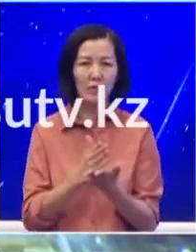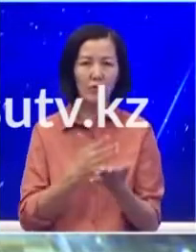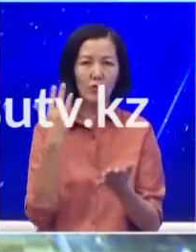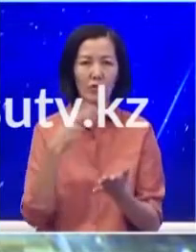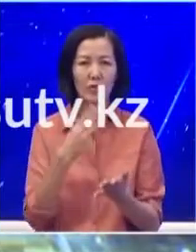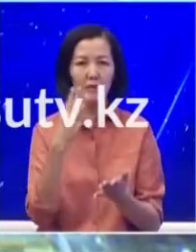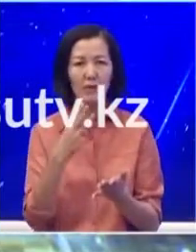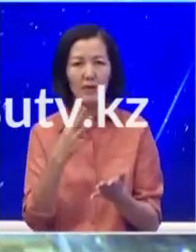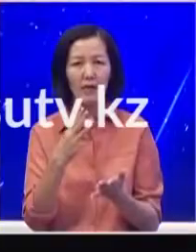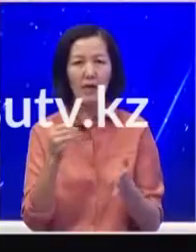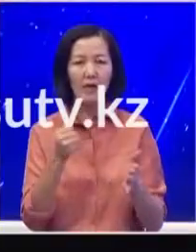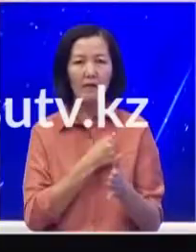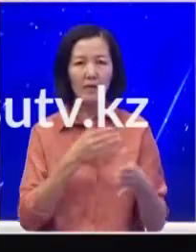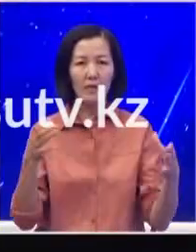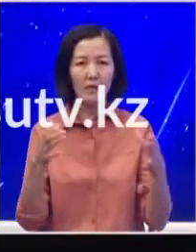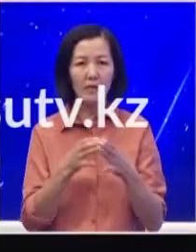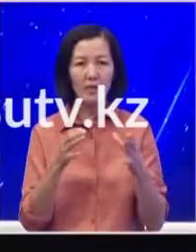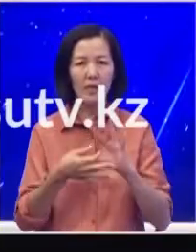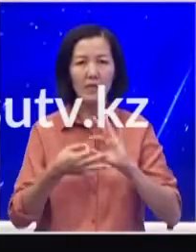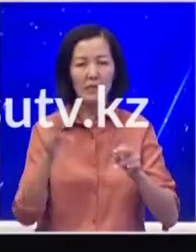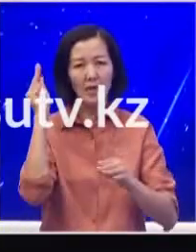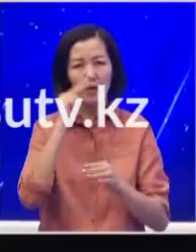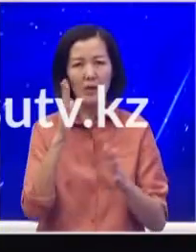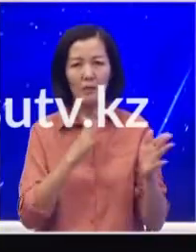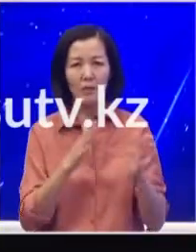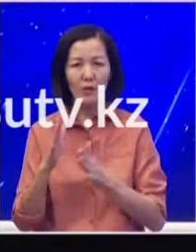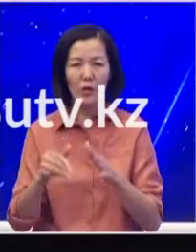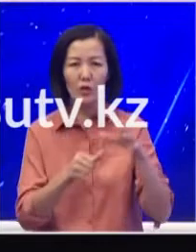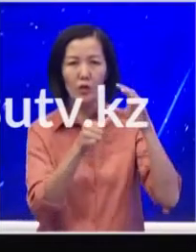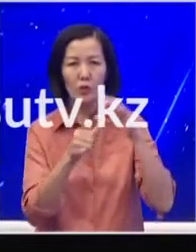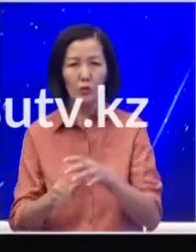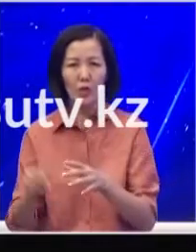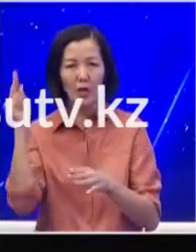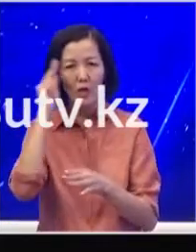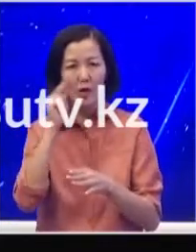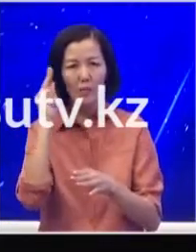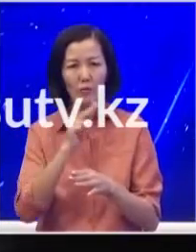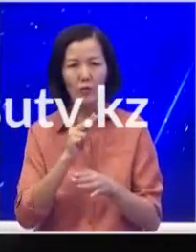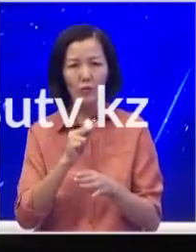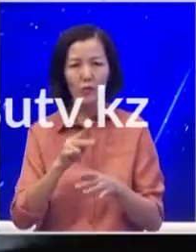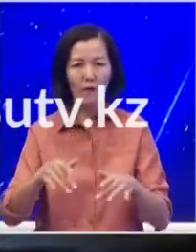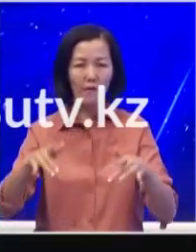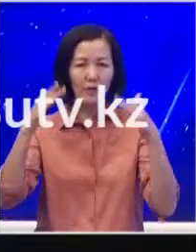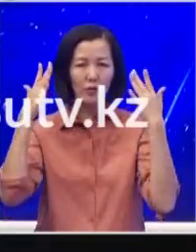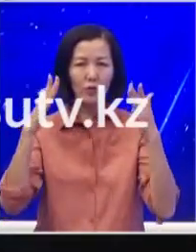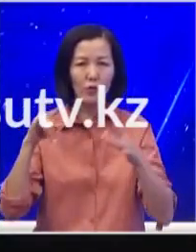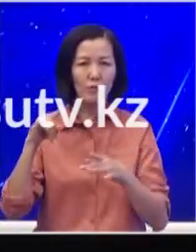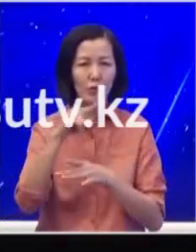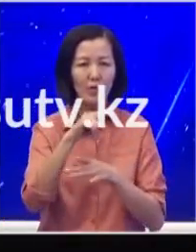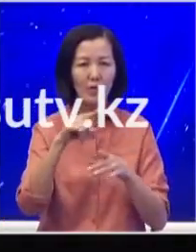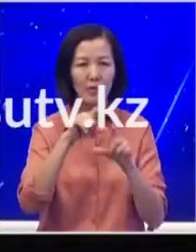гвардейской десантно-штурмовой бригады детально изучили порядок сбора парашюта и прошли обучение в специальном воздушно-десантном